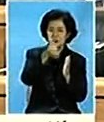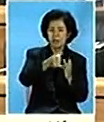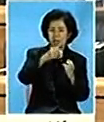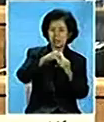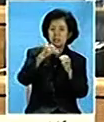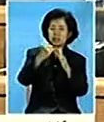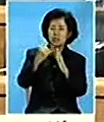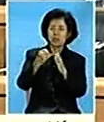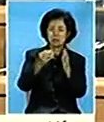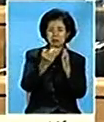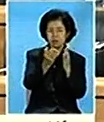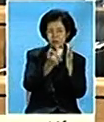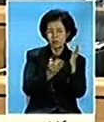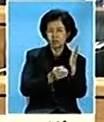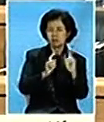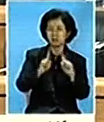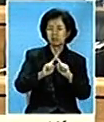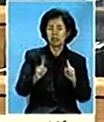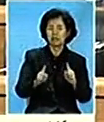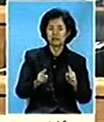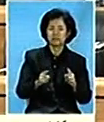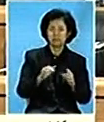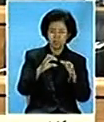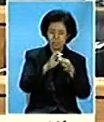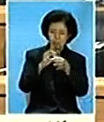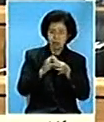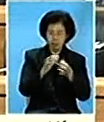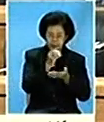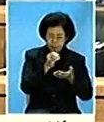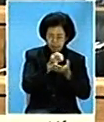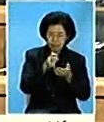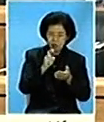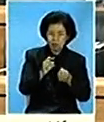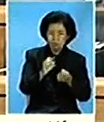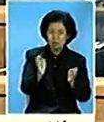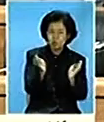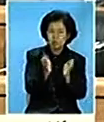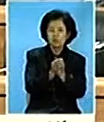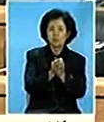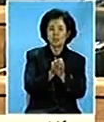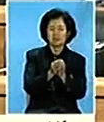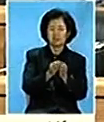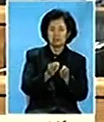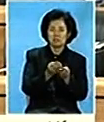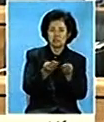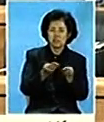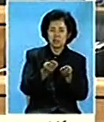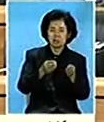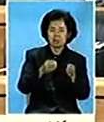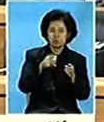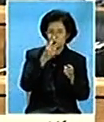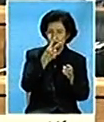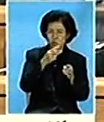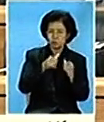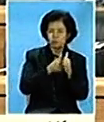ในภูมิภาคหน่วยงานทุกหน่วยงานที่เกี่ยวกับเรื่องยาเสพติดเนี่ยต้องบูรณาการเข้าด้วยกันต้องบริหารจัดการโดยยึดเป้าหมายในหมู่บ้านในตำบลเป็นห